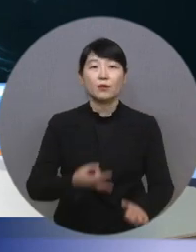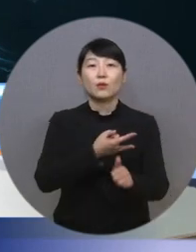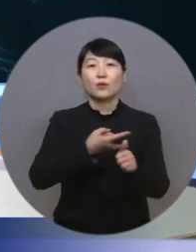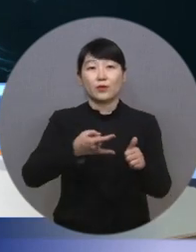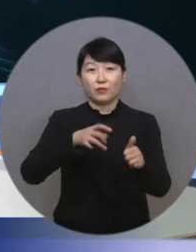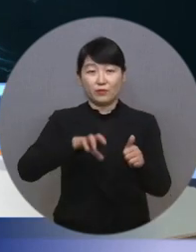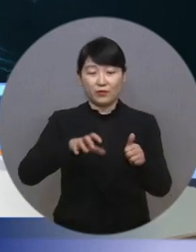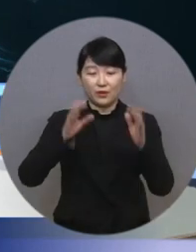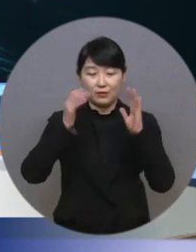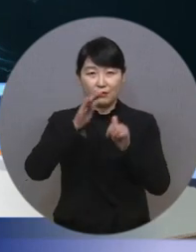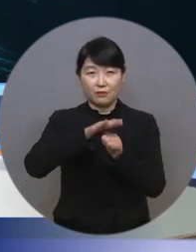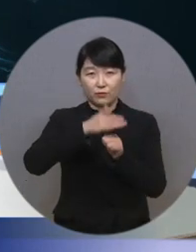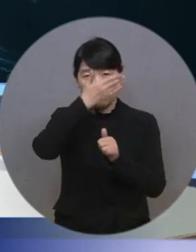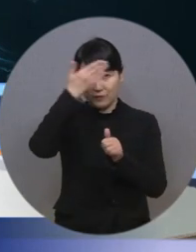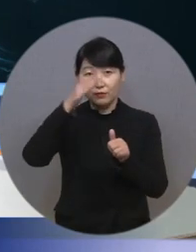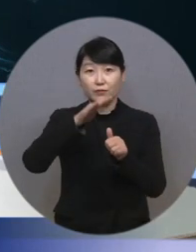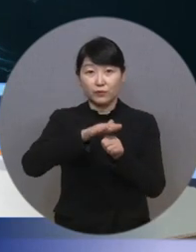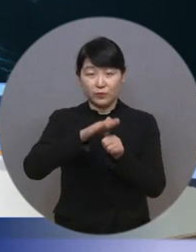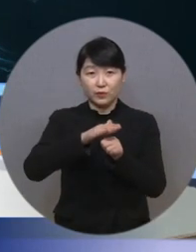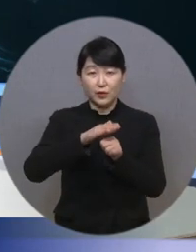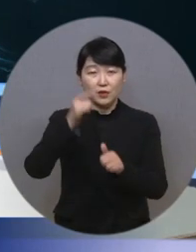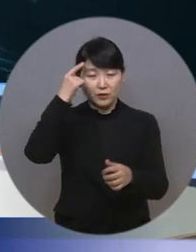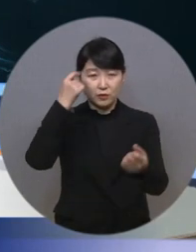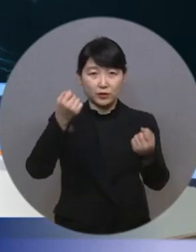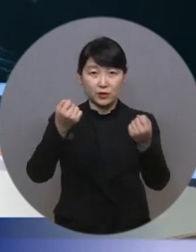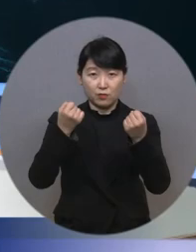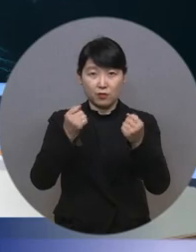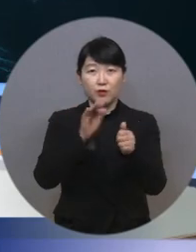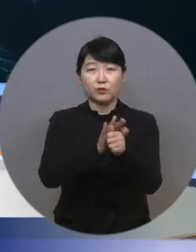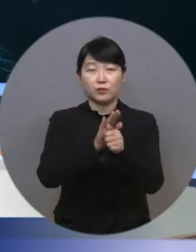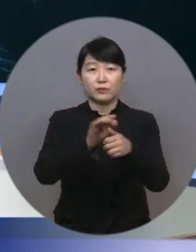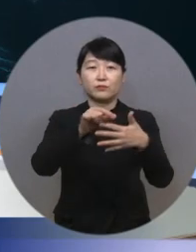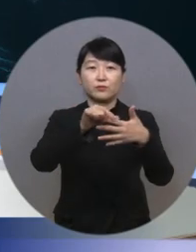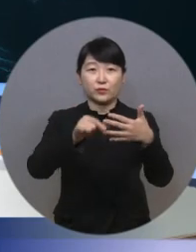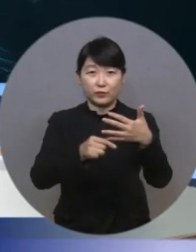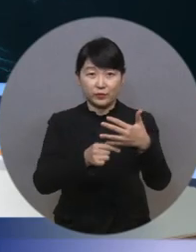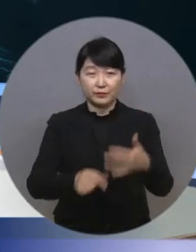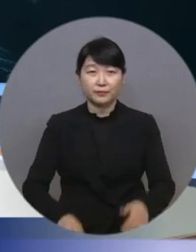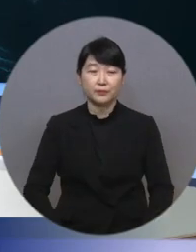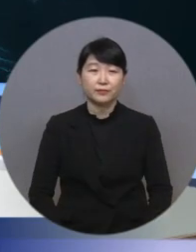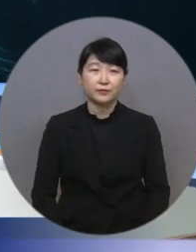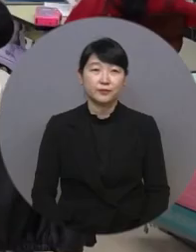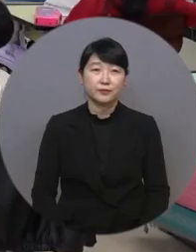횡성군에서 아동 청소년들의 정신 건강을 지키기 위한 프로그램이 진행됐습니다.